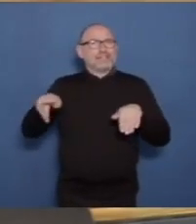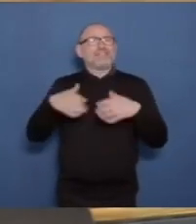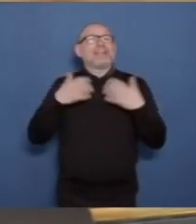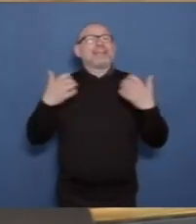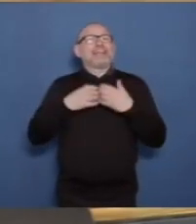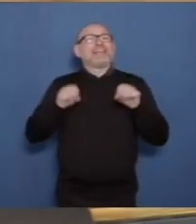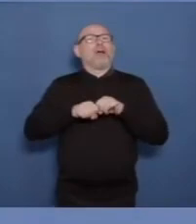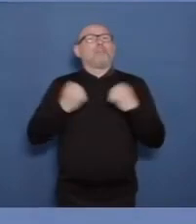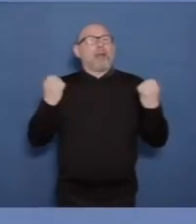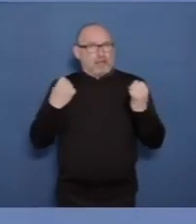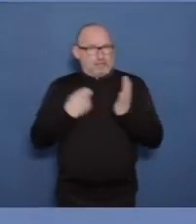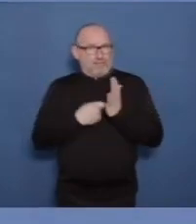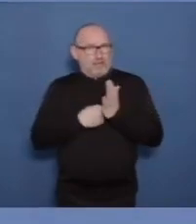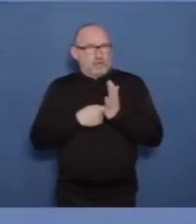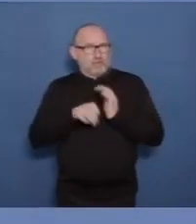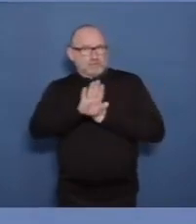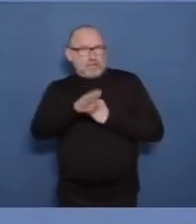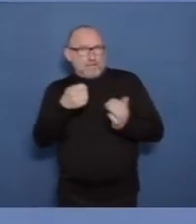Sie das?